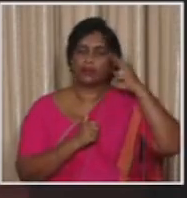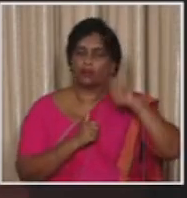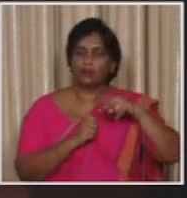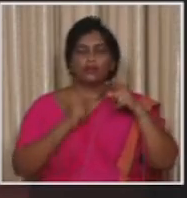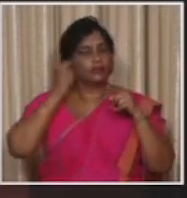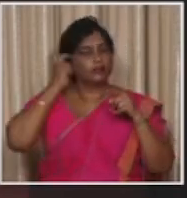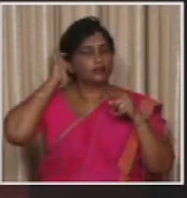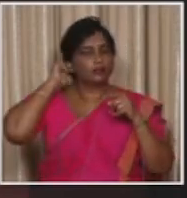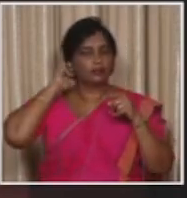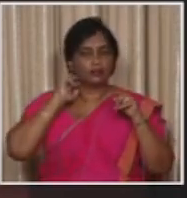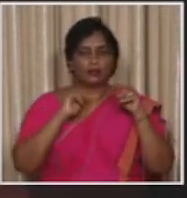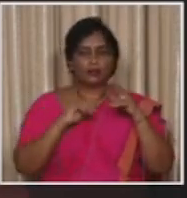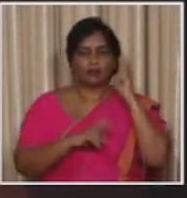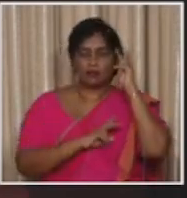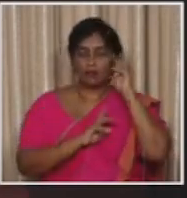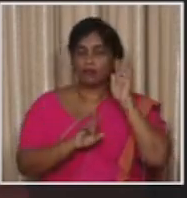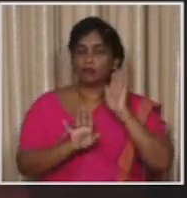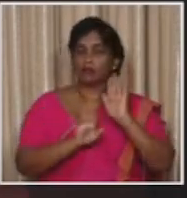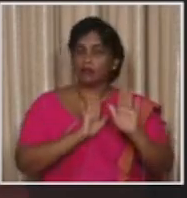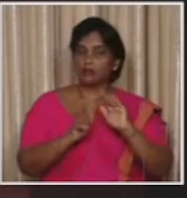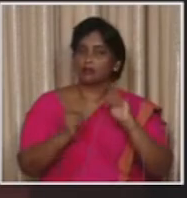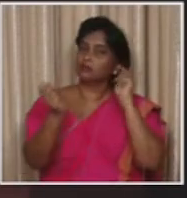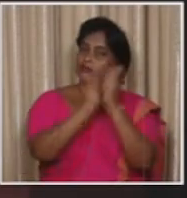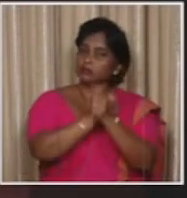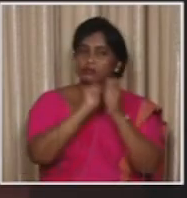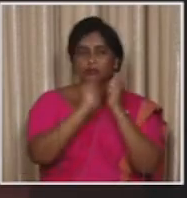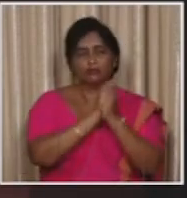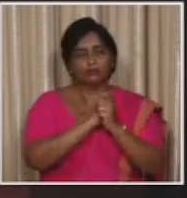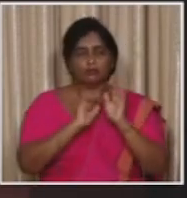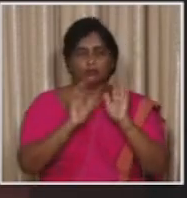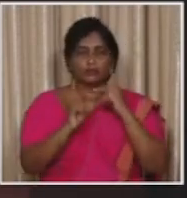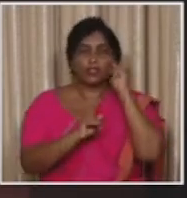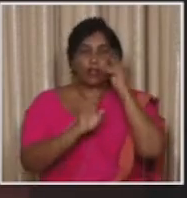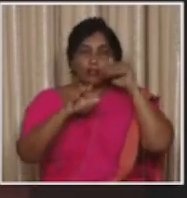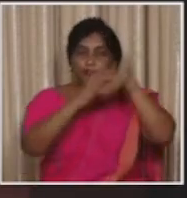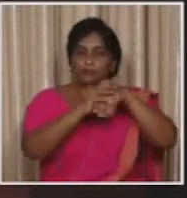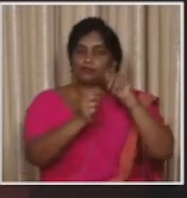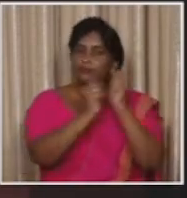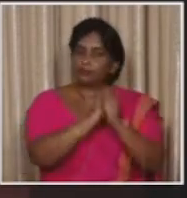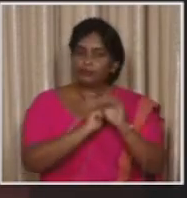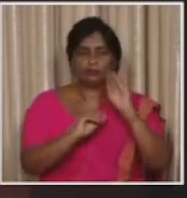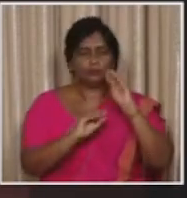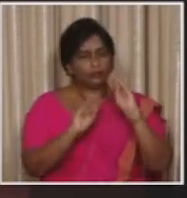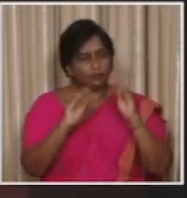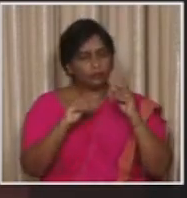ඒවායේ කළමනාකරණයේ වෙනස්කම් ක්‍රියාත්මක කරලා යම් යම්